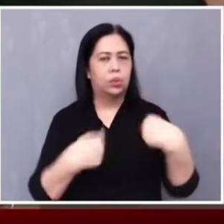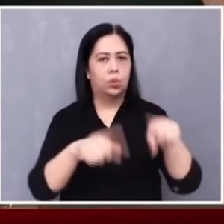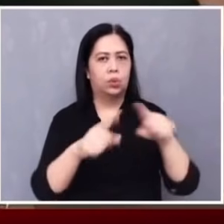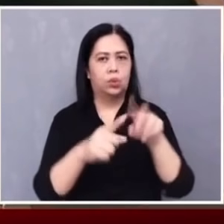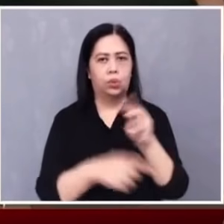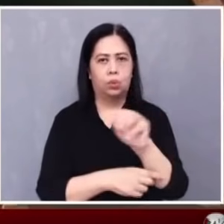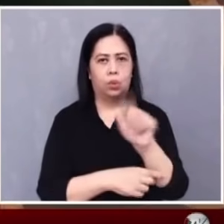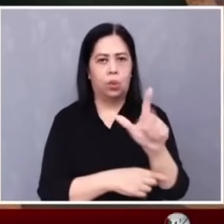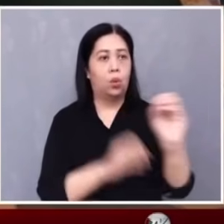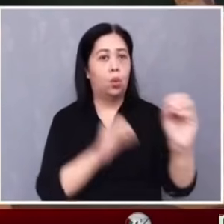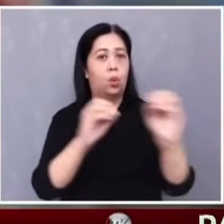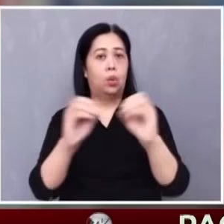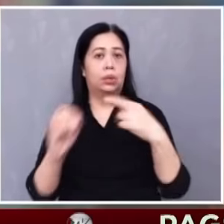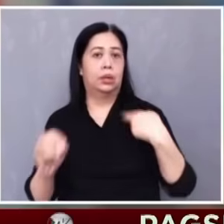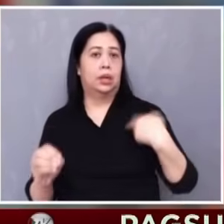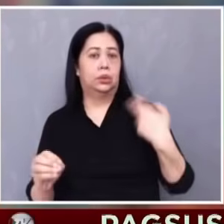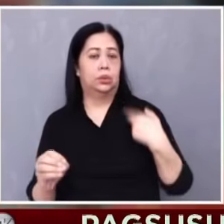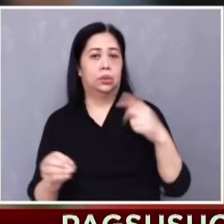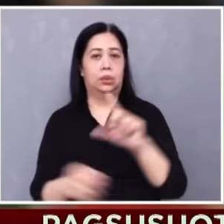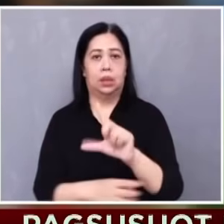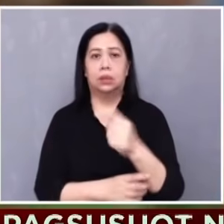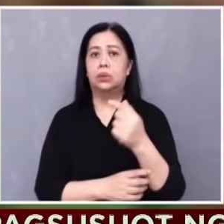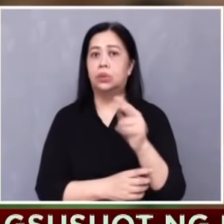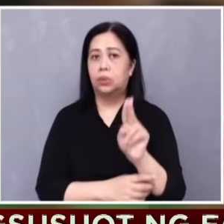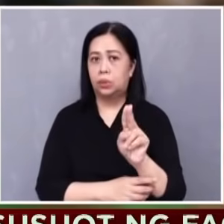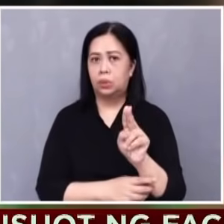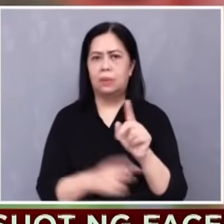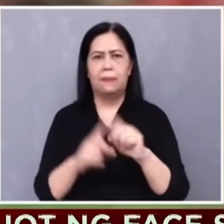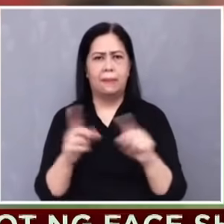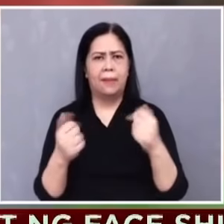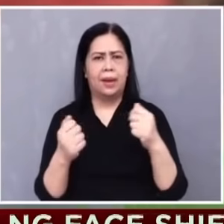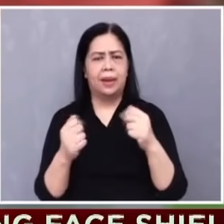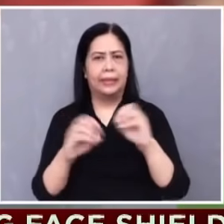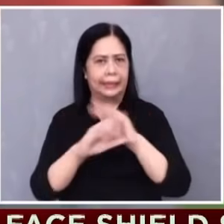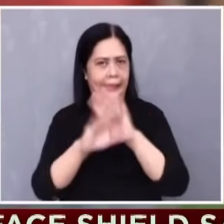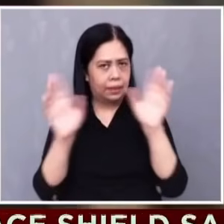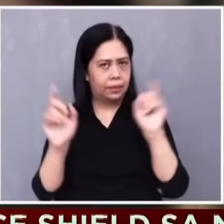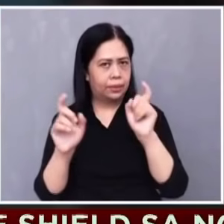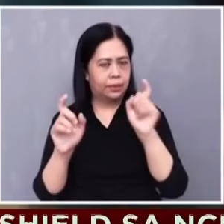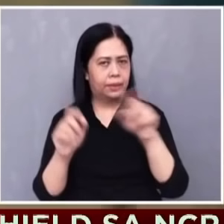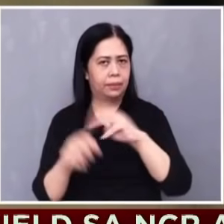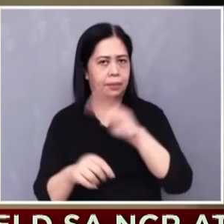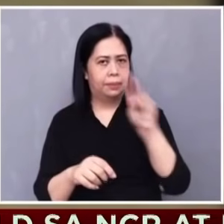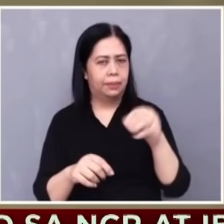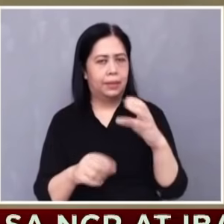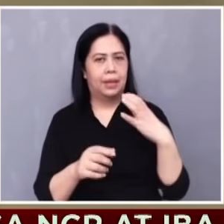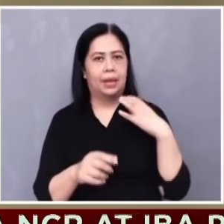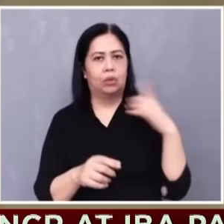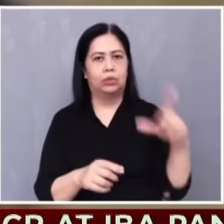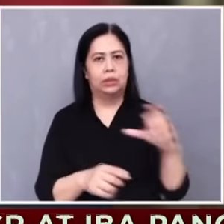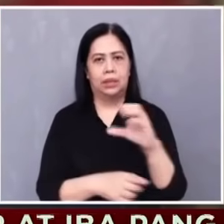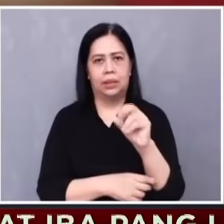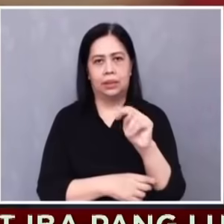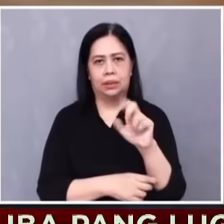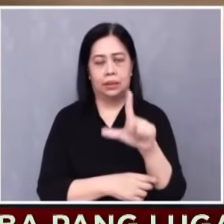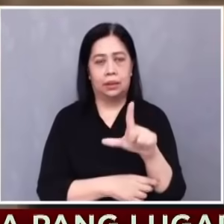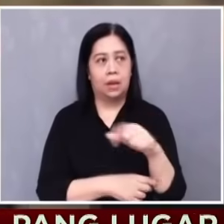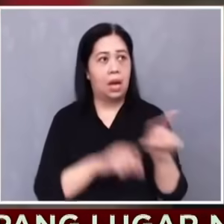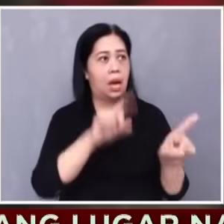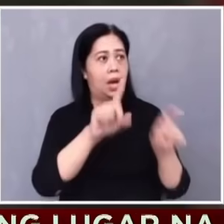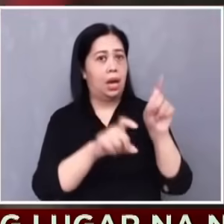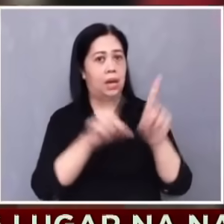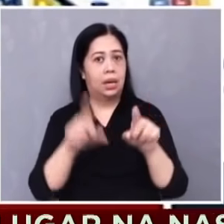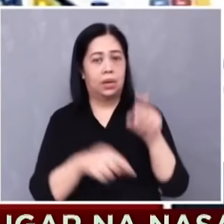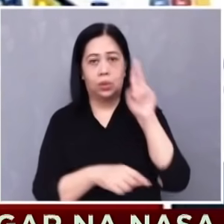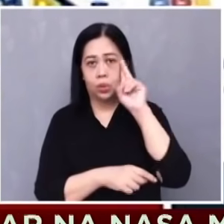Kanya-kanyang reaksyon ang mga LGU pero may pagkaklaro agad ang Metro Manila Council. Tinanong ko nga kay Sec. Anyos, ito